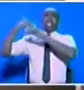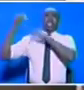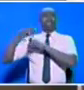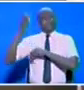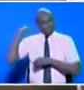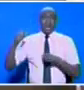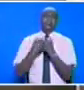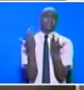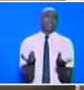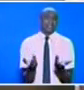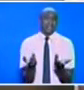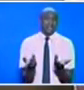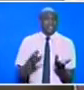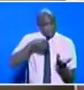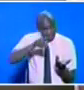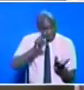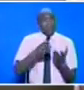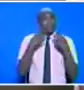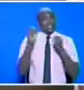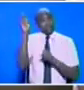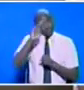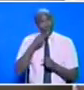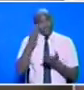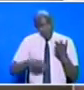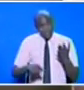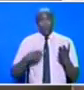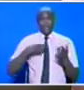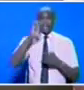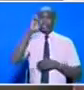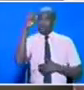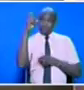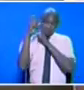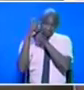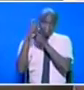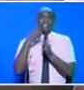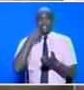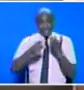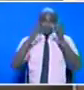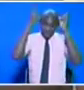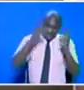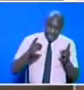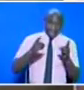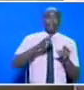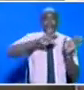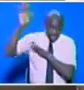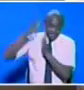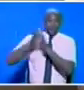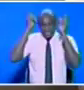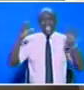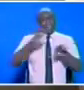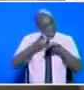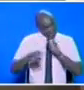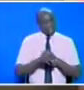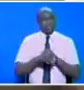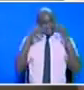hybrid system ambayo rais anaamua mambo ya executive, anaamua mambo ya bunge na anaamua mambo